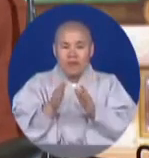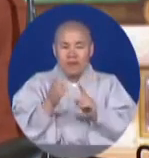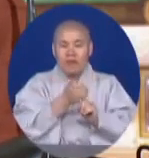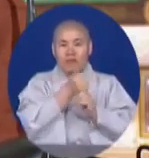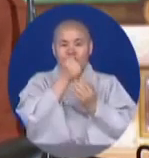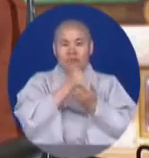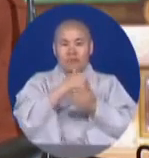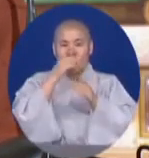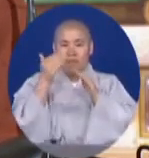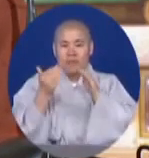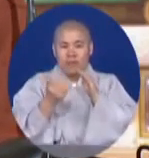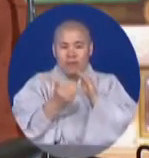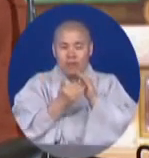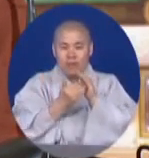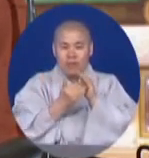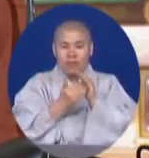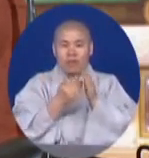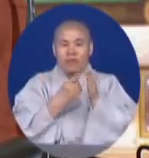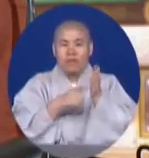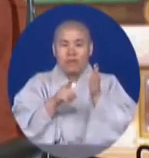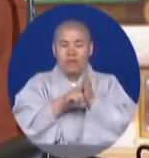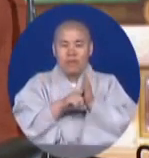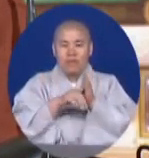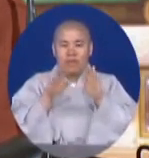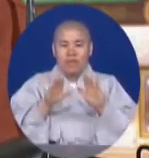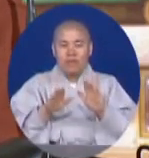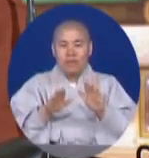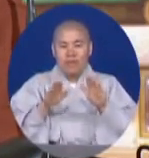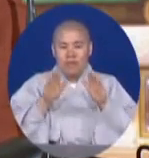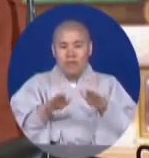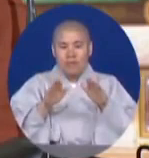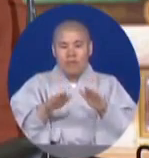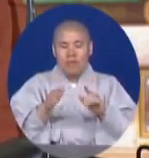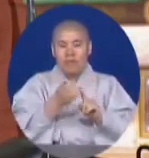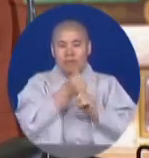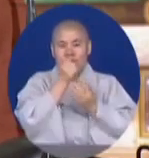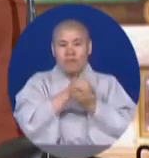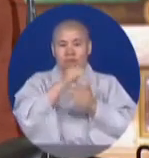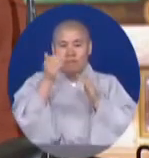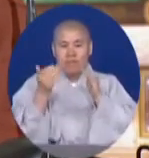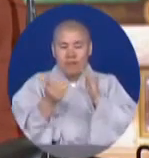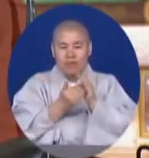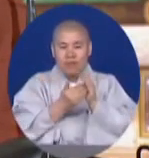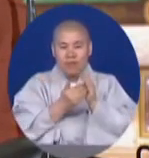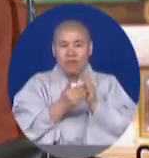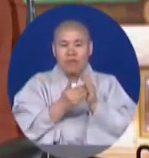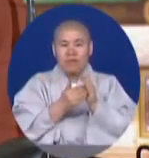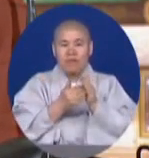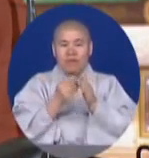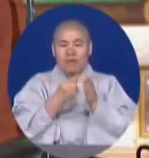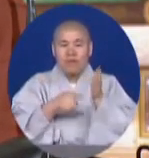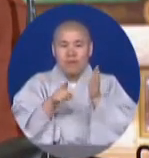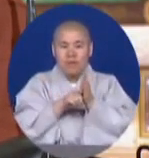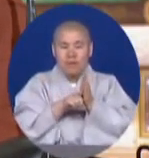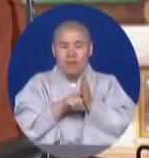할 수 있도록 또 금생에 성불할 수 있도록 그런 신심과 원력으로 잘